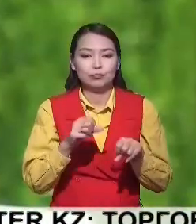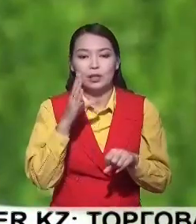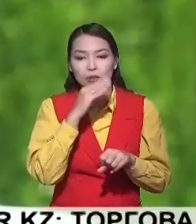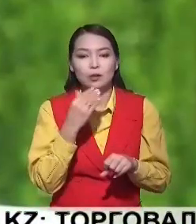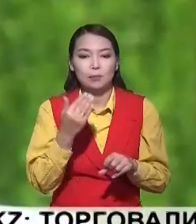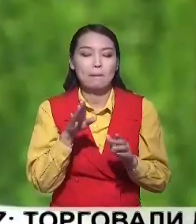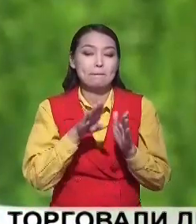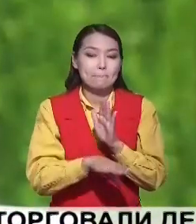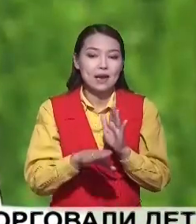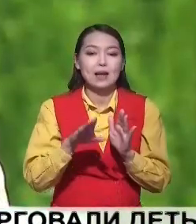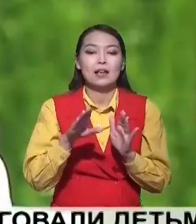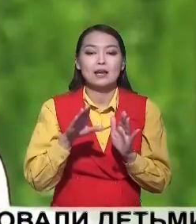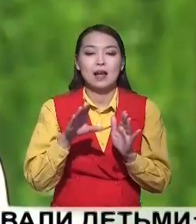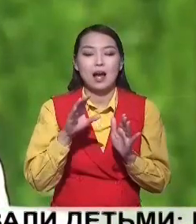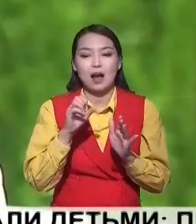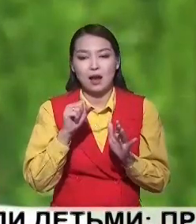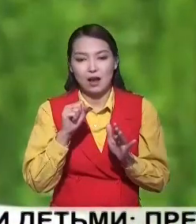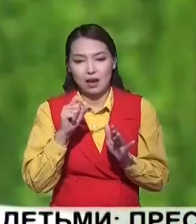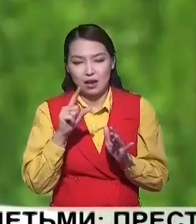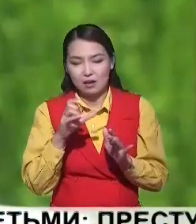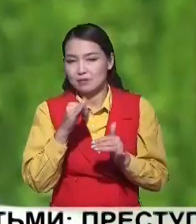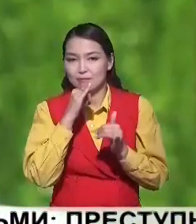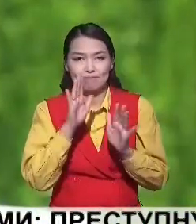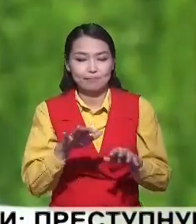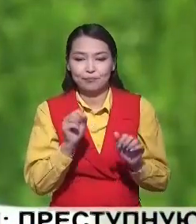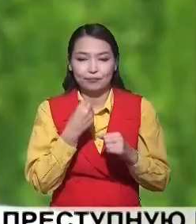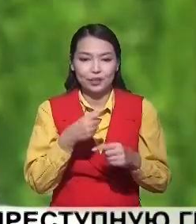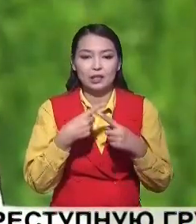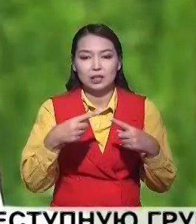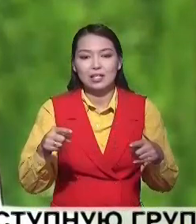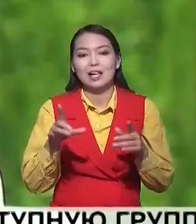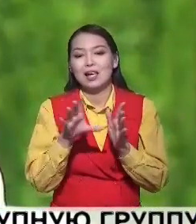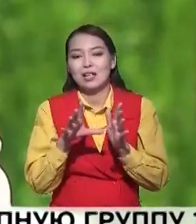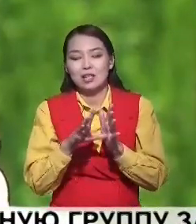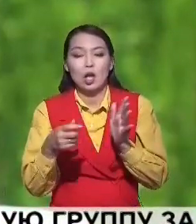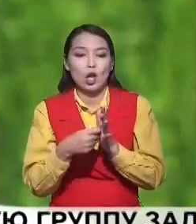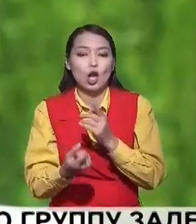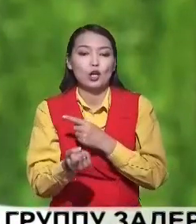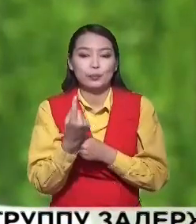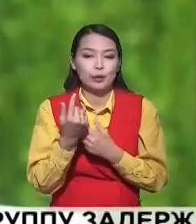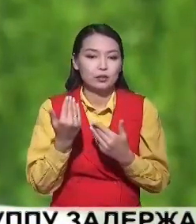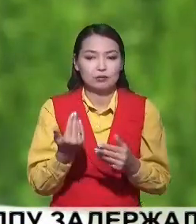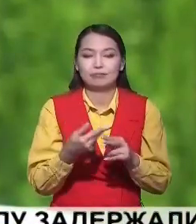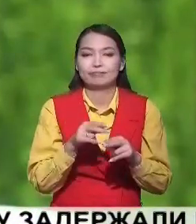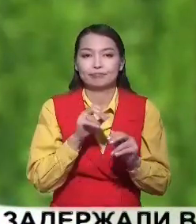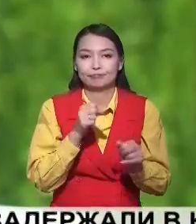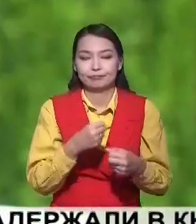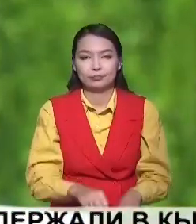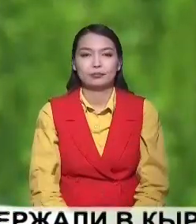обойтись без атомной энергии. Наряду с другими источниками энергии, как солнце, ветер и гидроэнергетика.